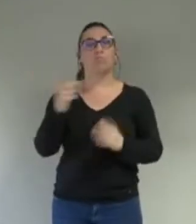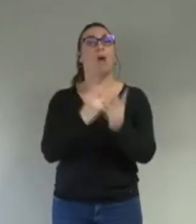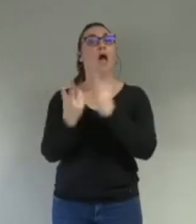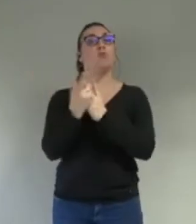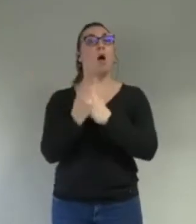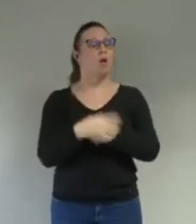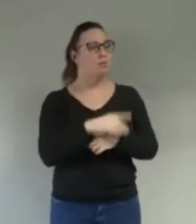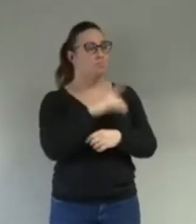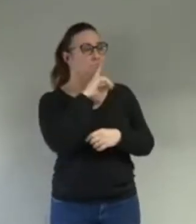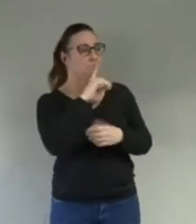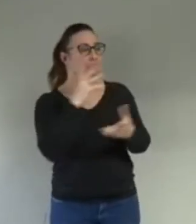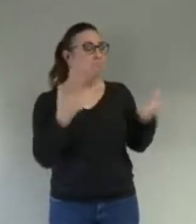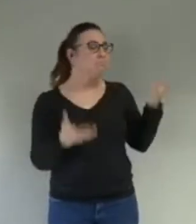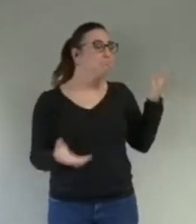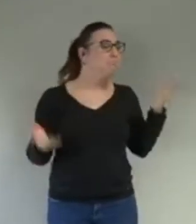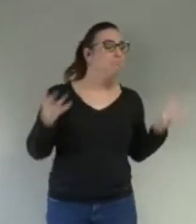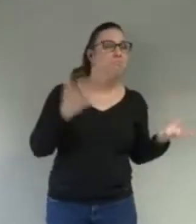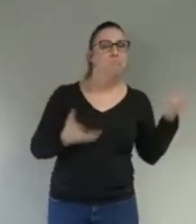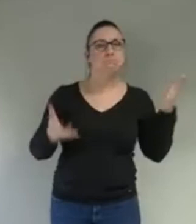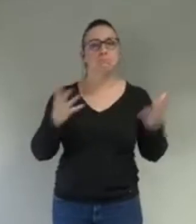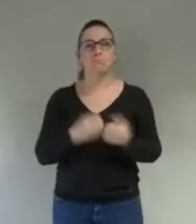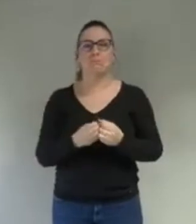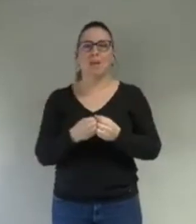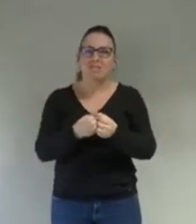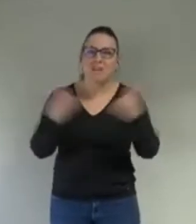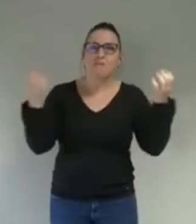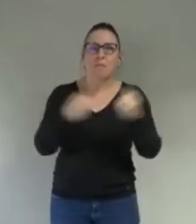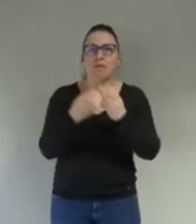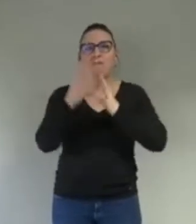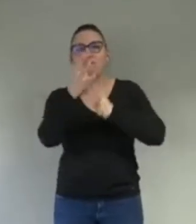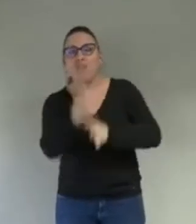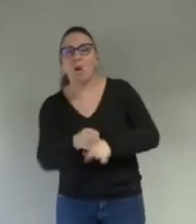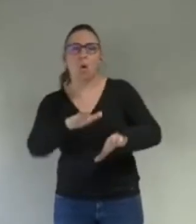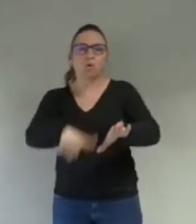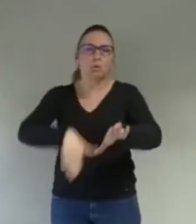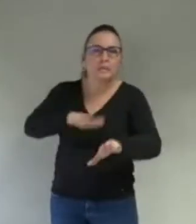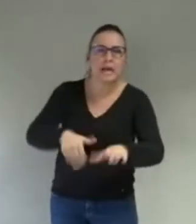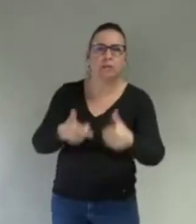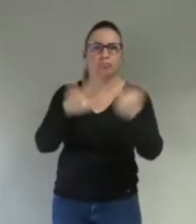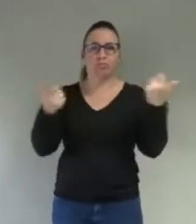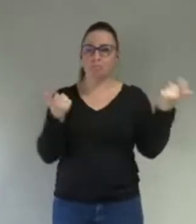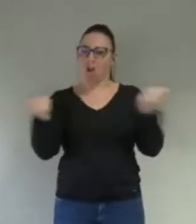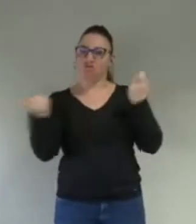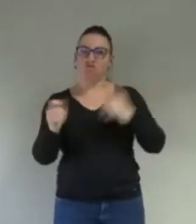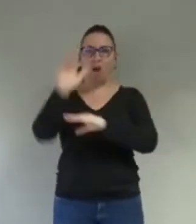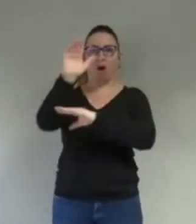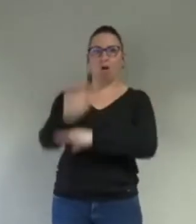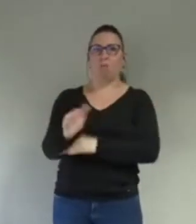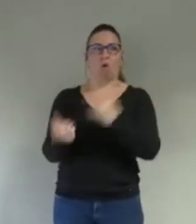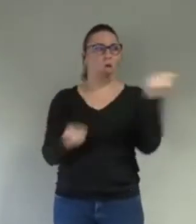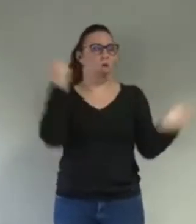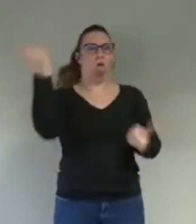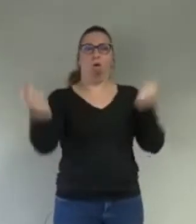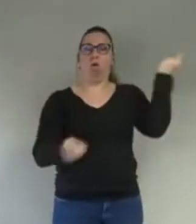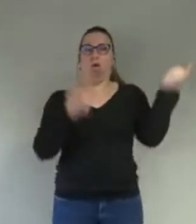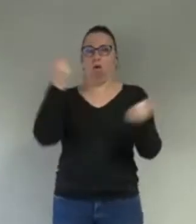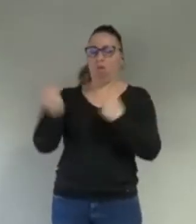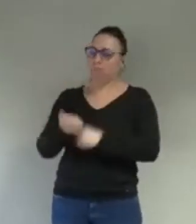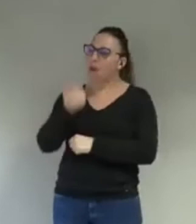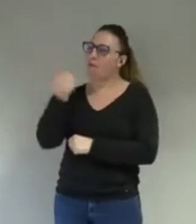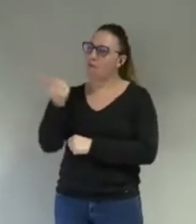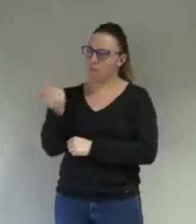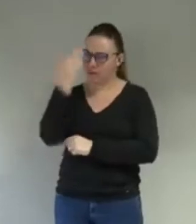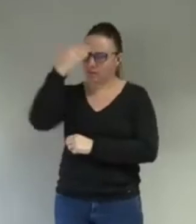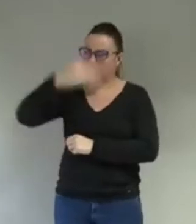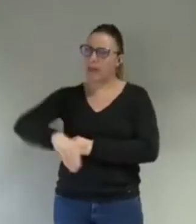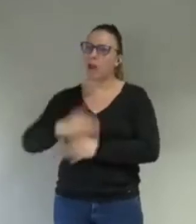apporter. Vous encouragez au développement de ces mobilités, mais vous n'êtes pas capable d'encadrer leur usage, alors que vous êtes tout à fait au point